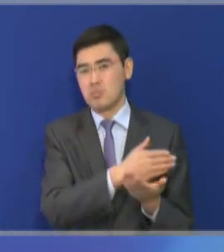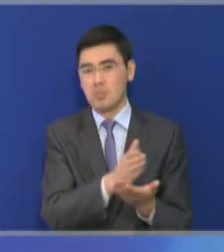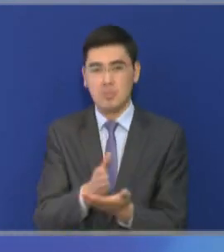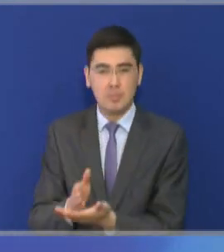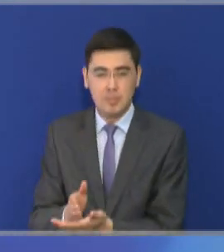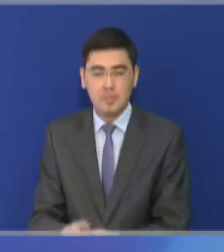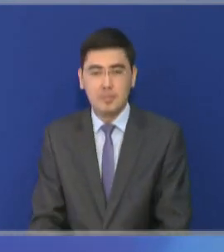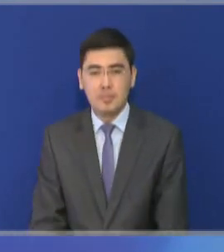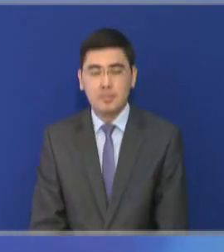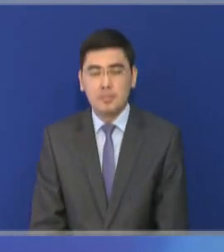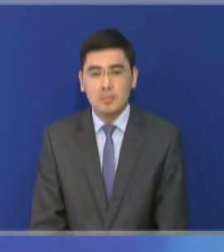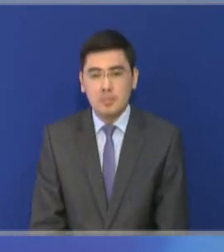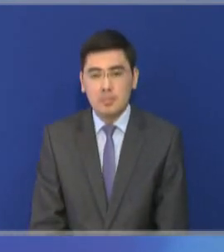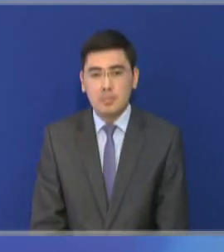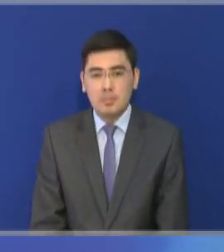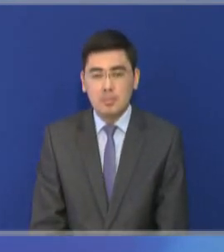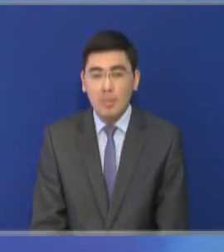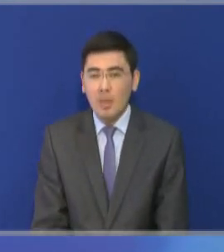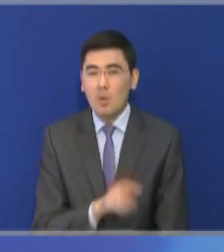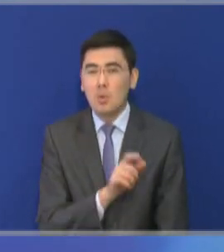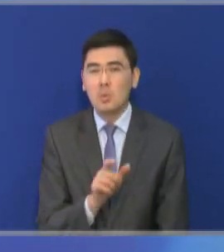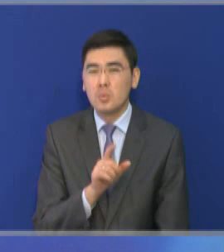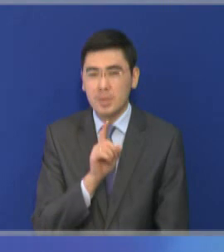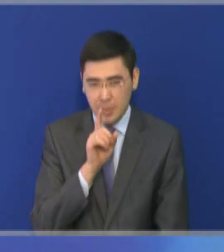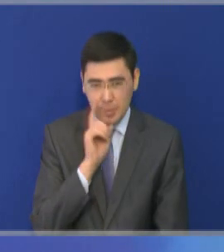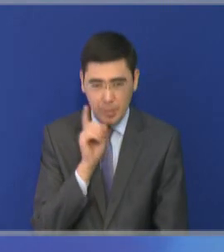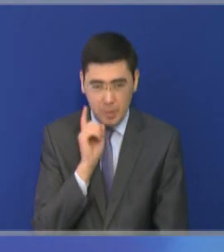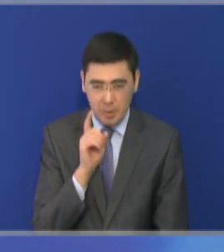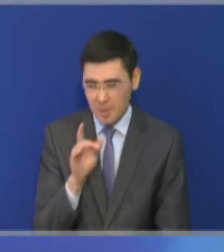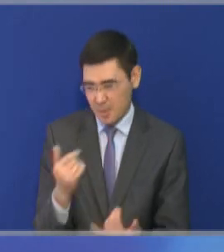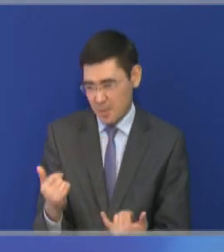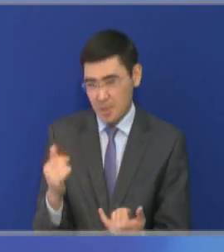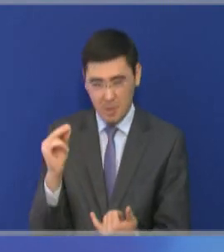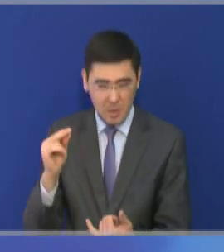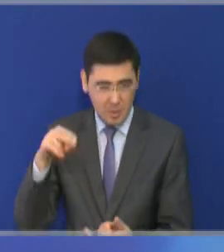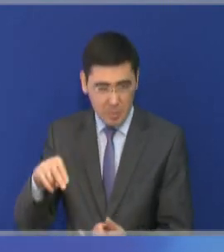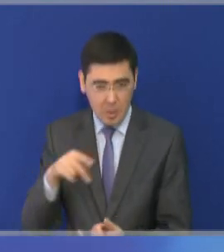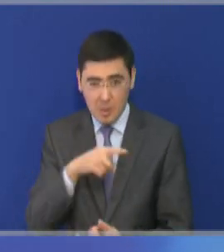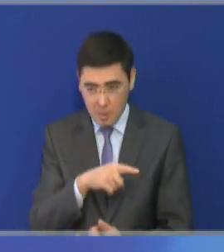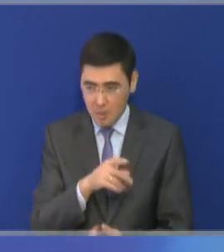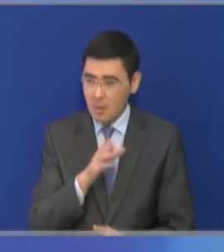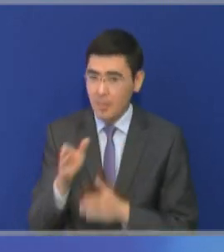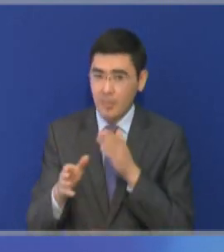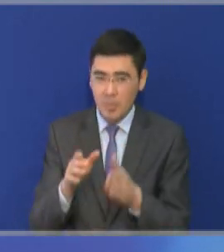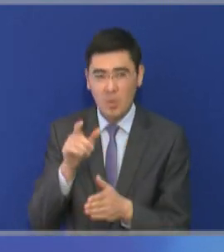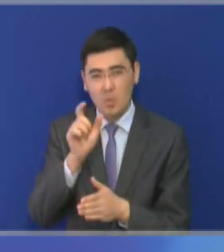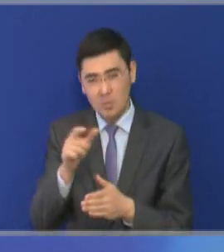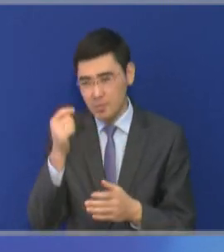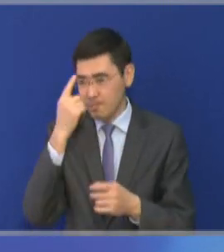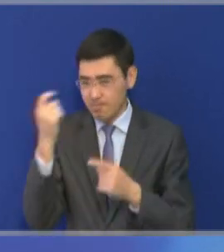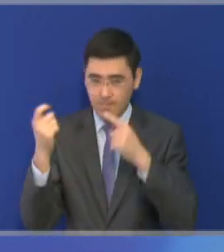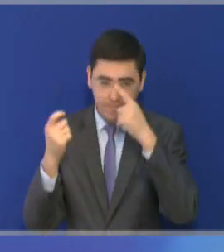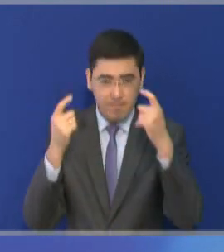Молодежь Семея вносит значительный вклад в жизнь города в нынешней чрезвычайной ситуации. Волонтеры ходят по улицам города и информируют население с